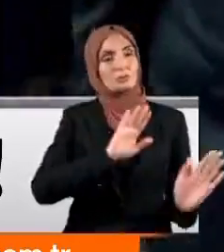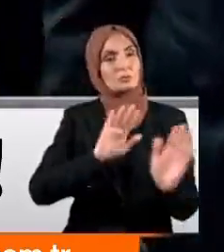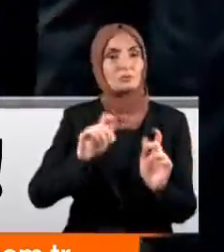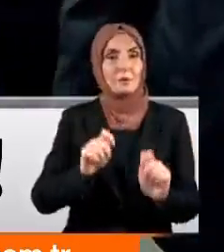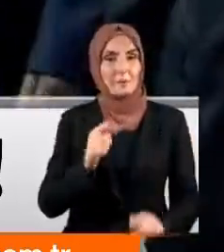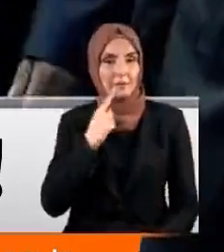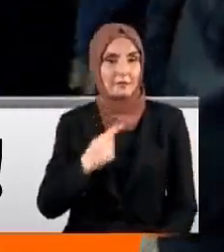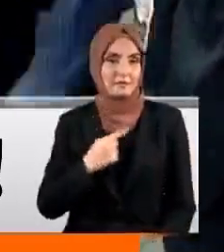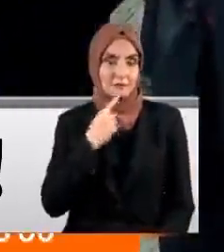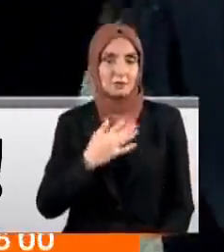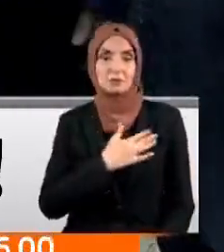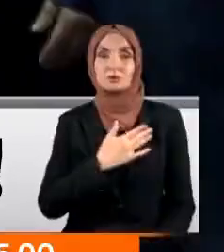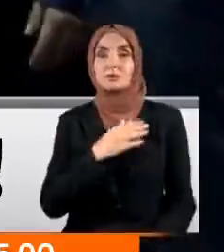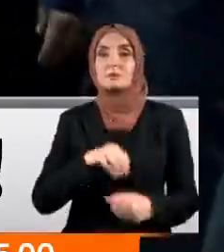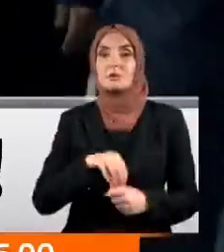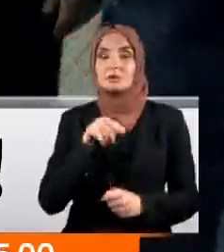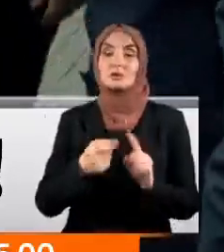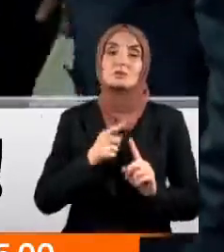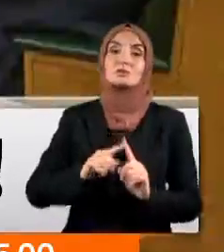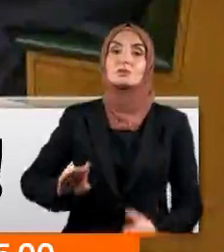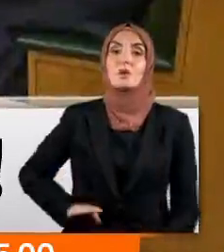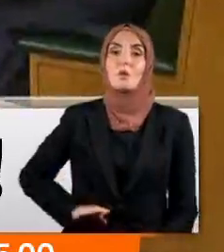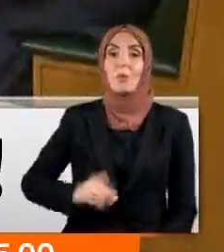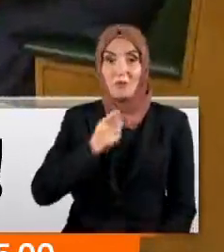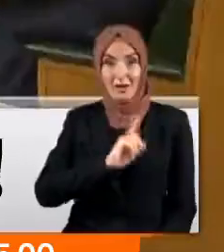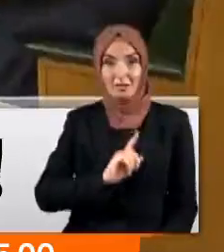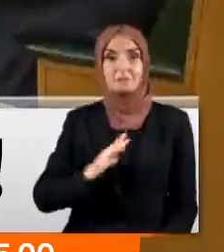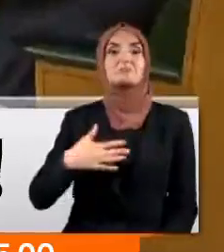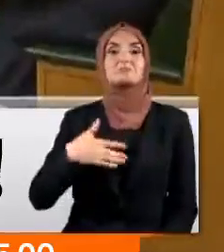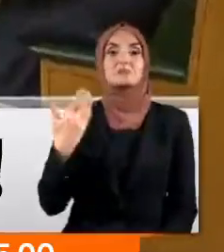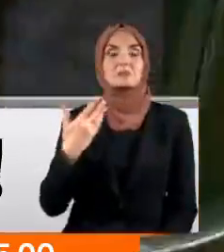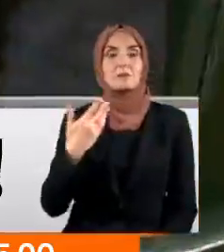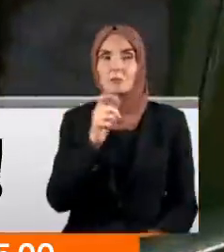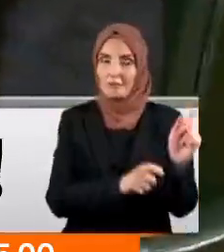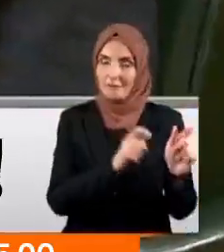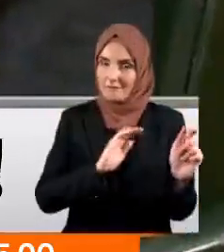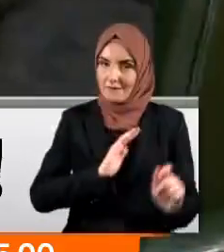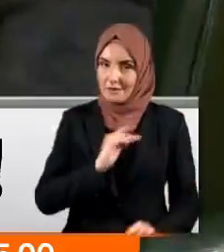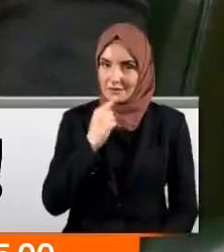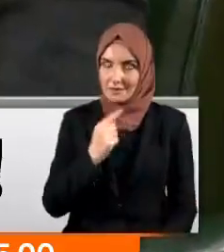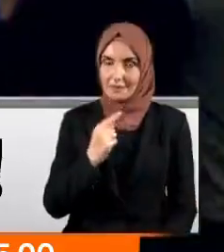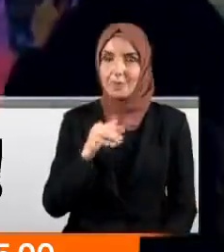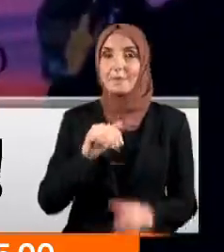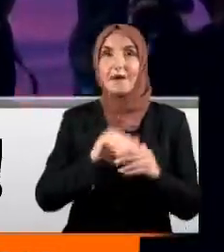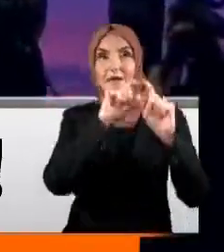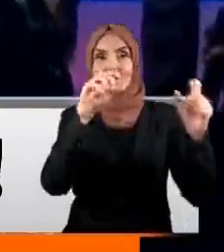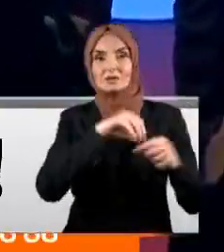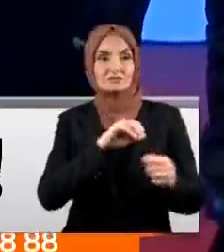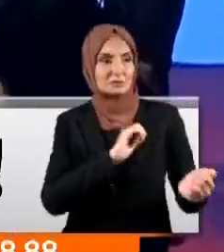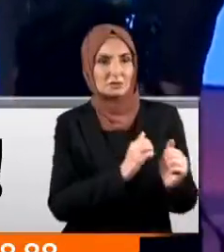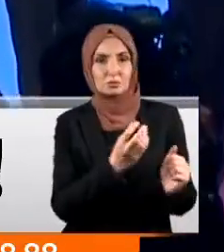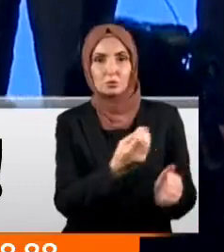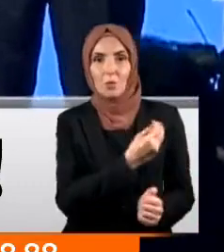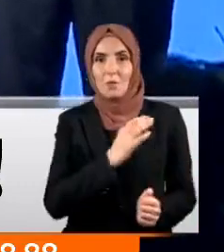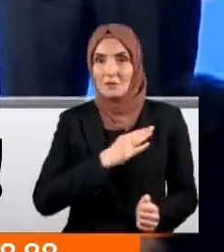CHP içerisinde Kemal Kılıçdaroğlu'nun adaylığını istemeyenler vardı dedi. Parti içi krizlerle boğuşan CHP'yi daha